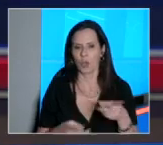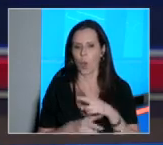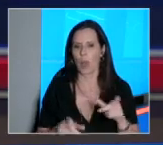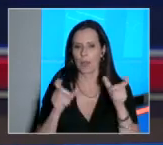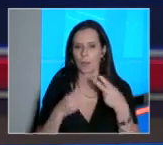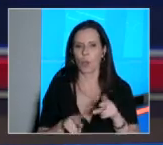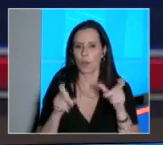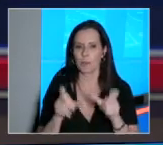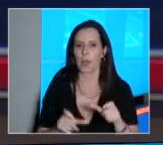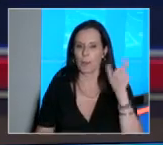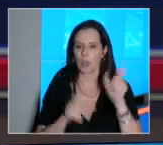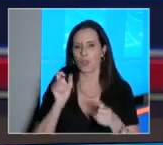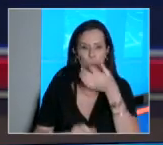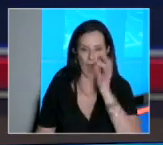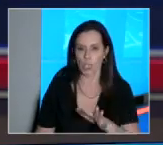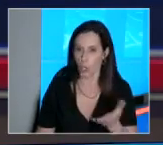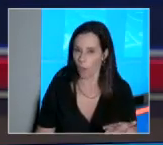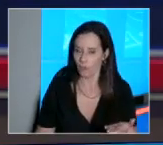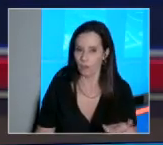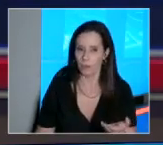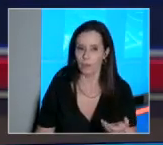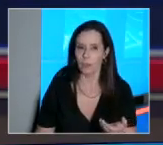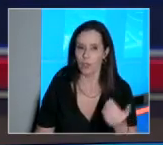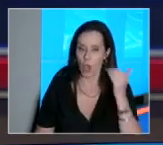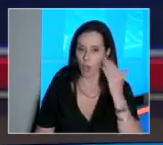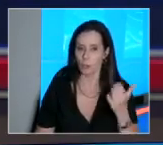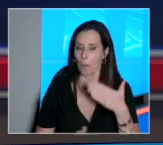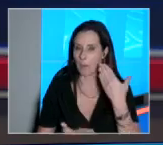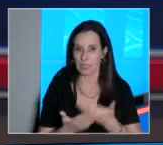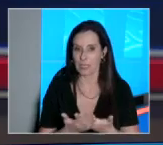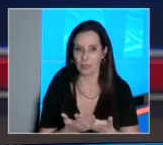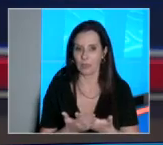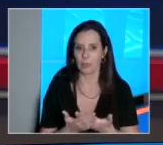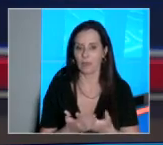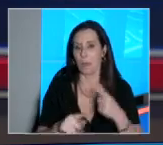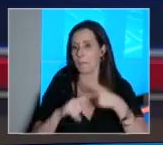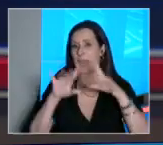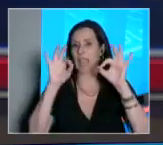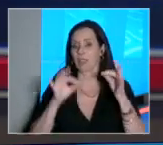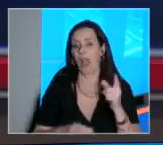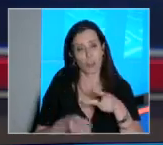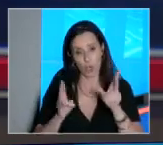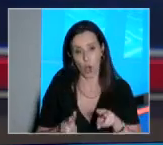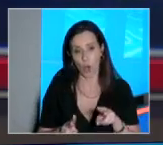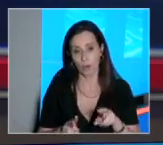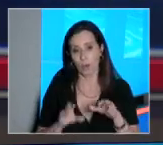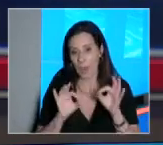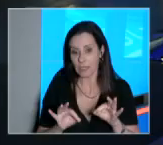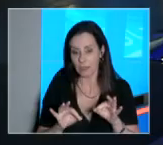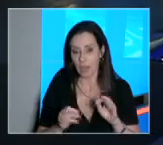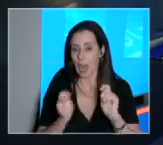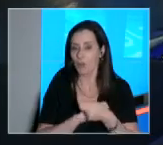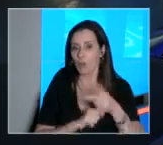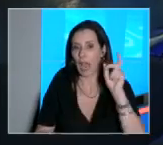למנוע מאנשים לקום וללכת, כשארצות הברית מציעה פי עשר יותר, אבל אתה יכול בעצם